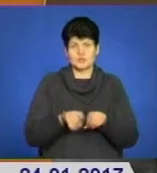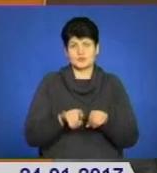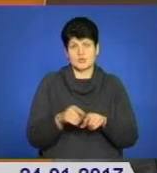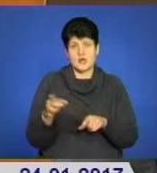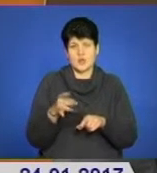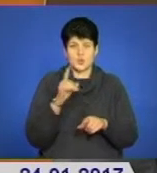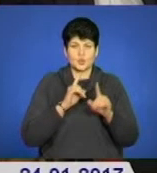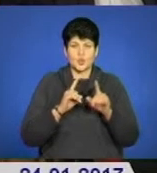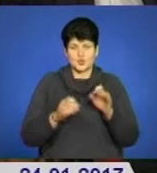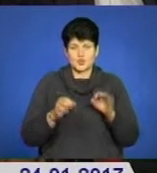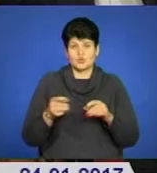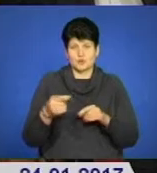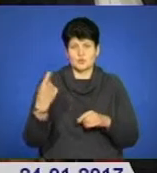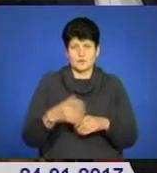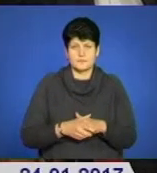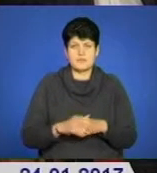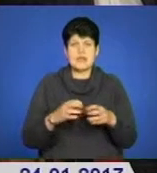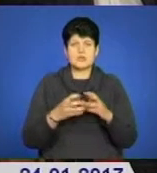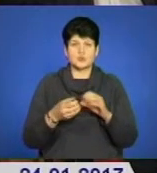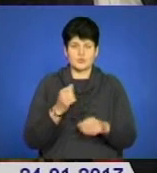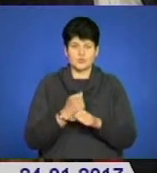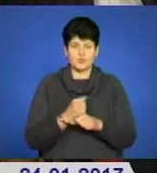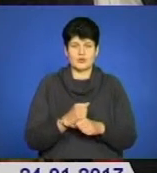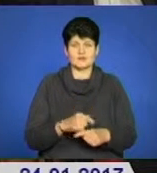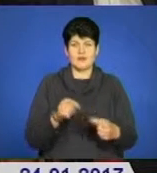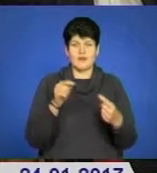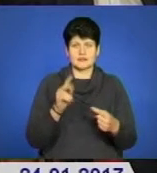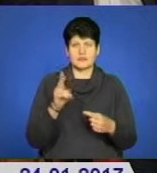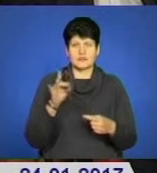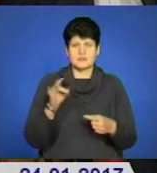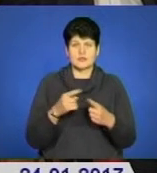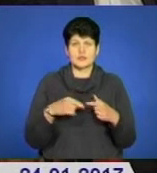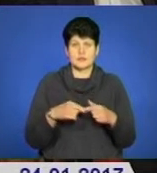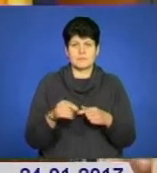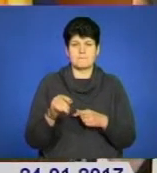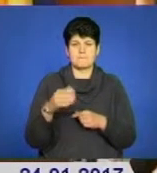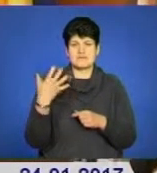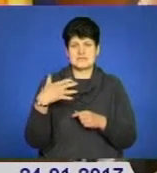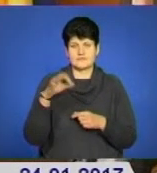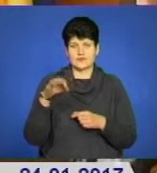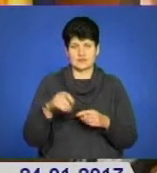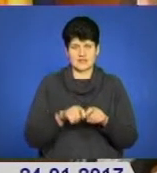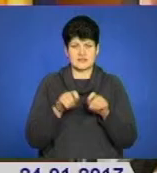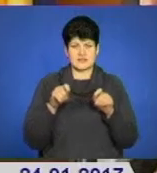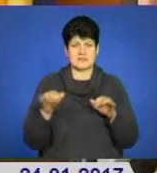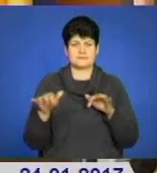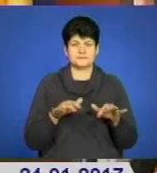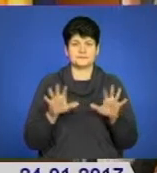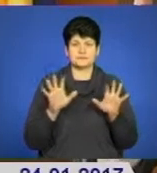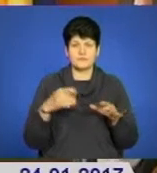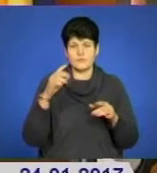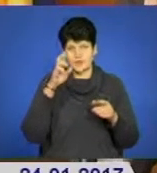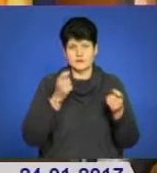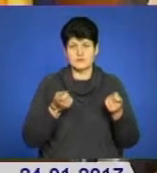суду Тернопільської області. Результат роботи антикорупційних органів – 50% розкритих справ. Голова облдержадміністрації